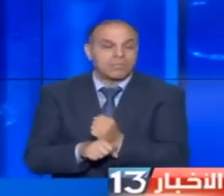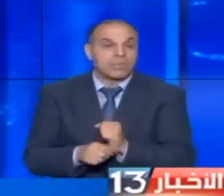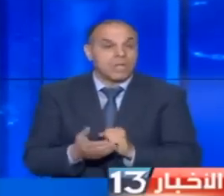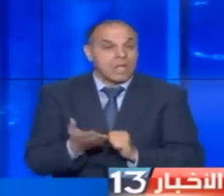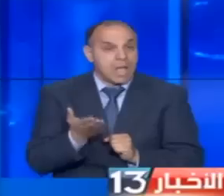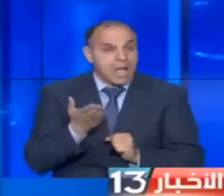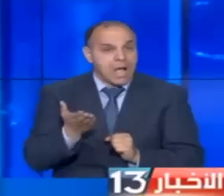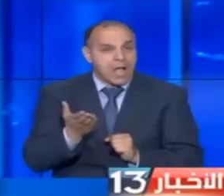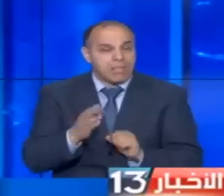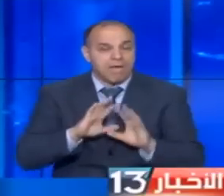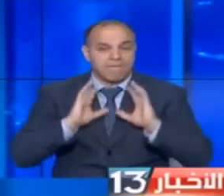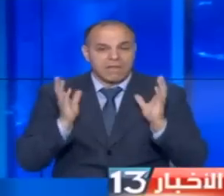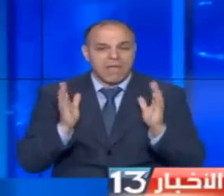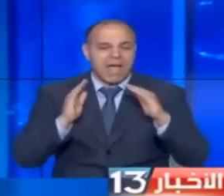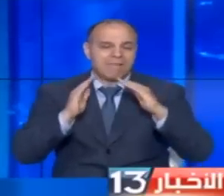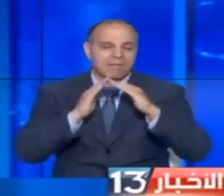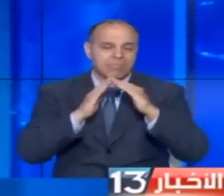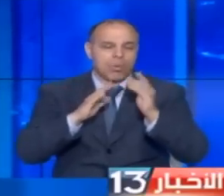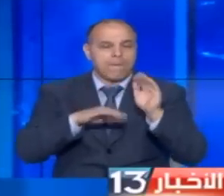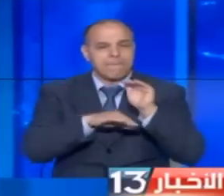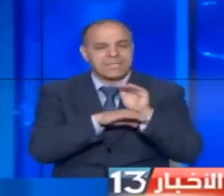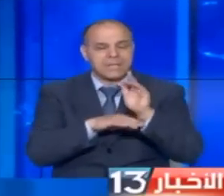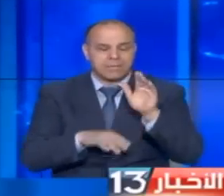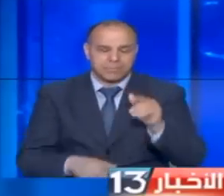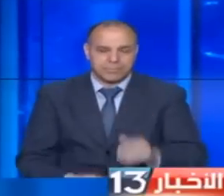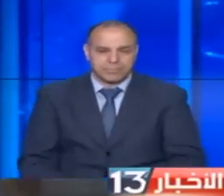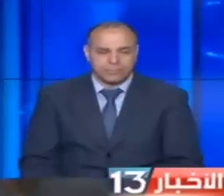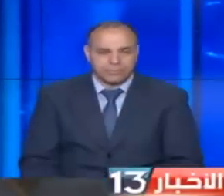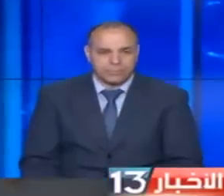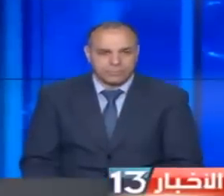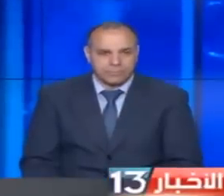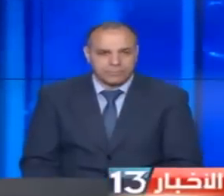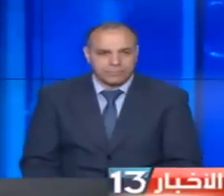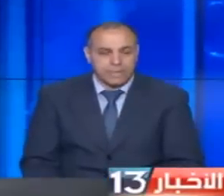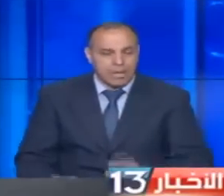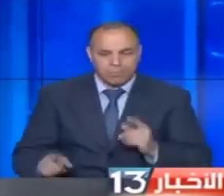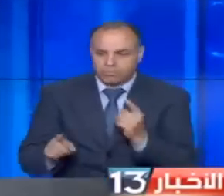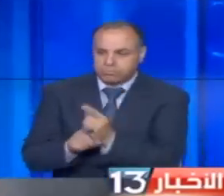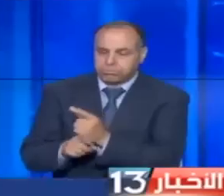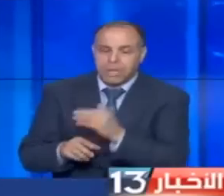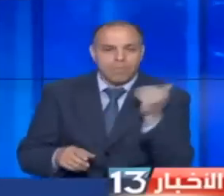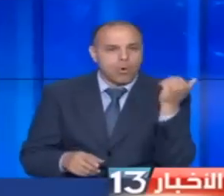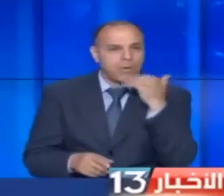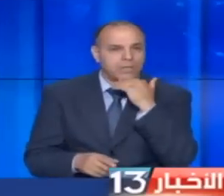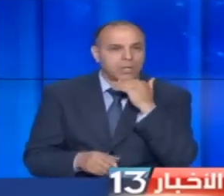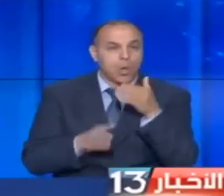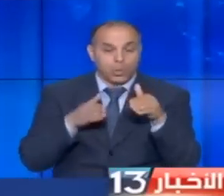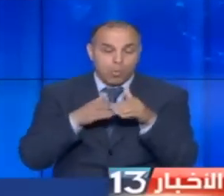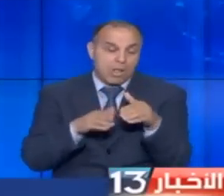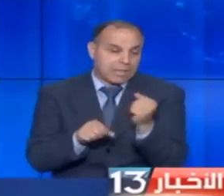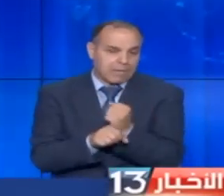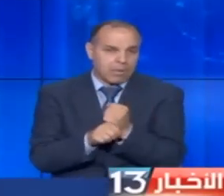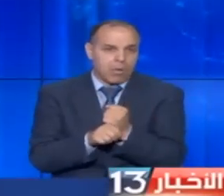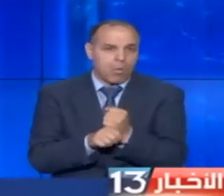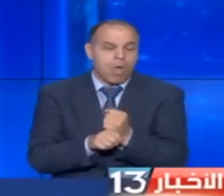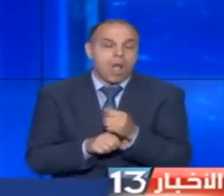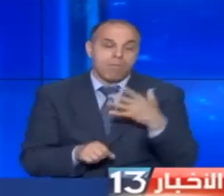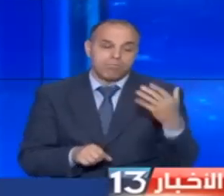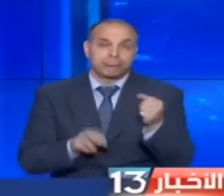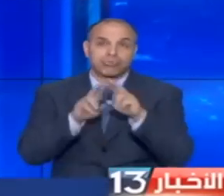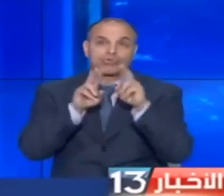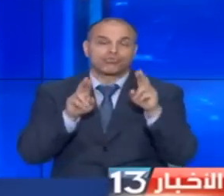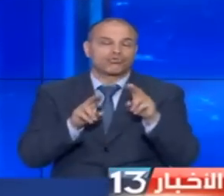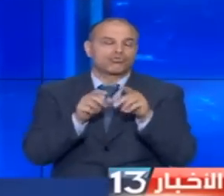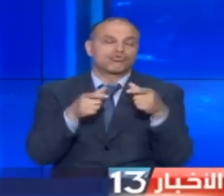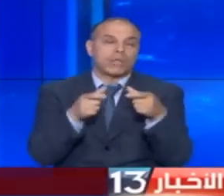بفضاء قطر السعاده بالممارسه لقائه المباشره بين طالبي الشغل واصحاب المؤسسات الاقتصاديه